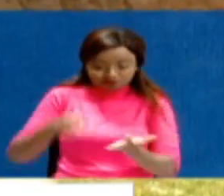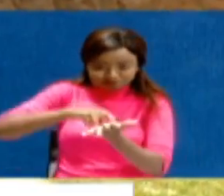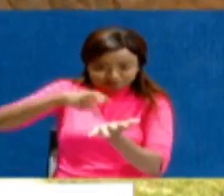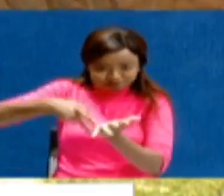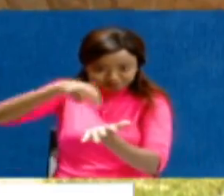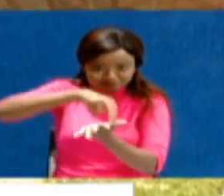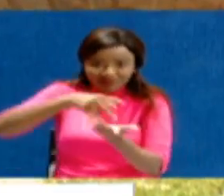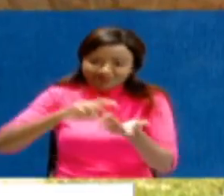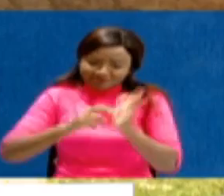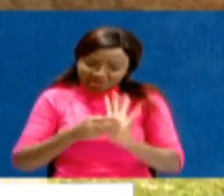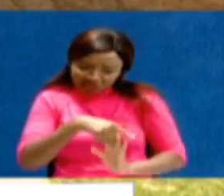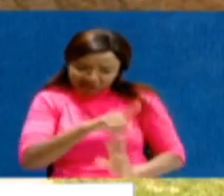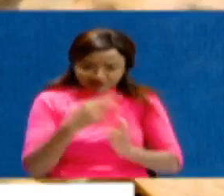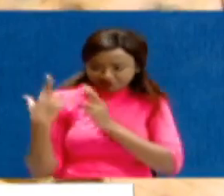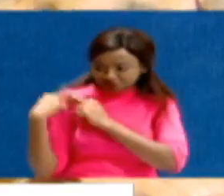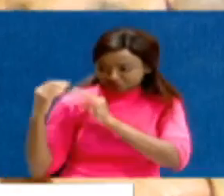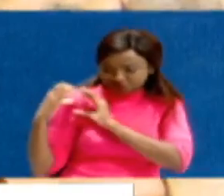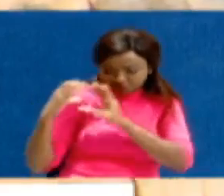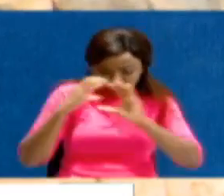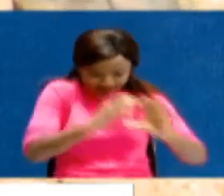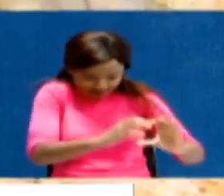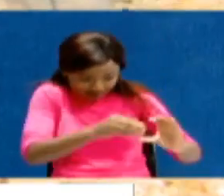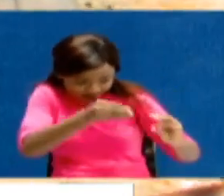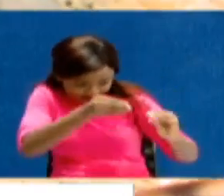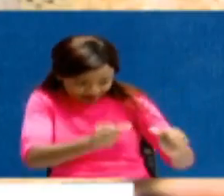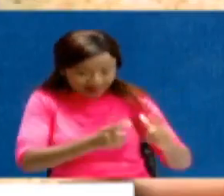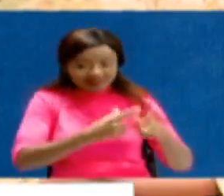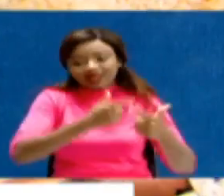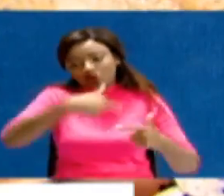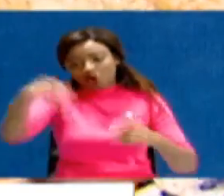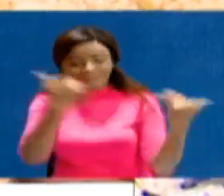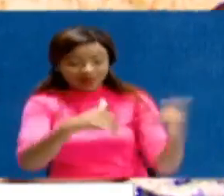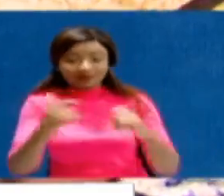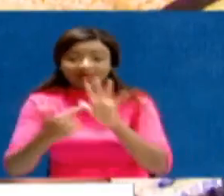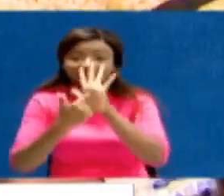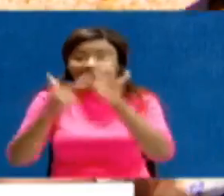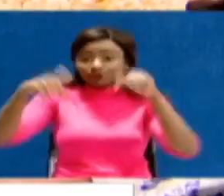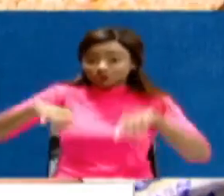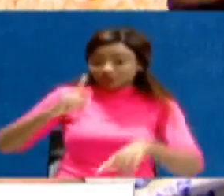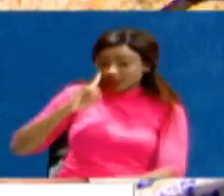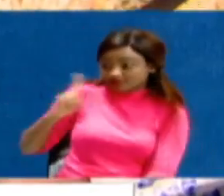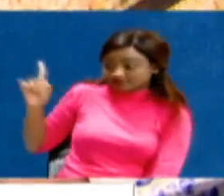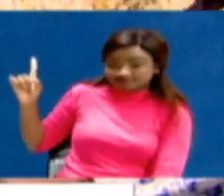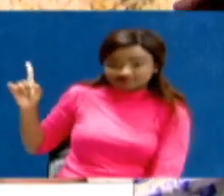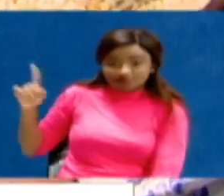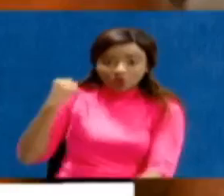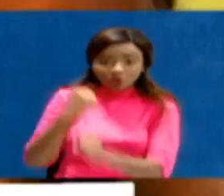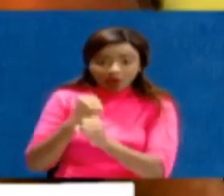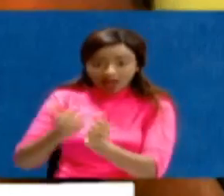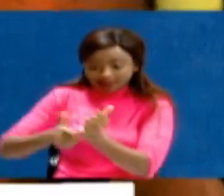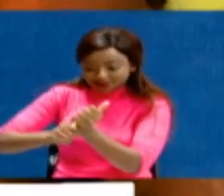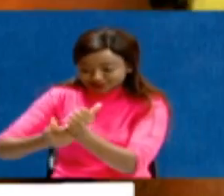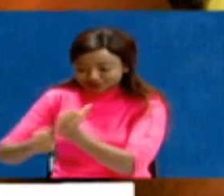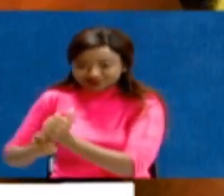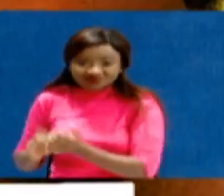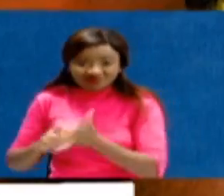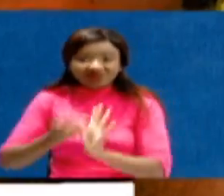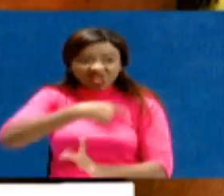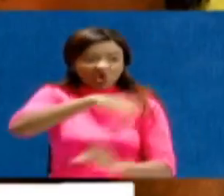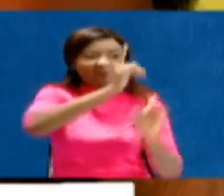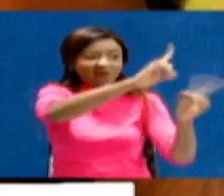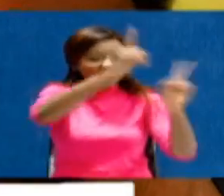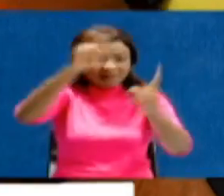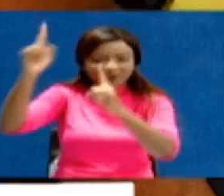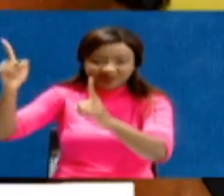alilopewa. Kama leo kuna wale wa kudondoa mahindi kabla hajaenda kusagwa. Kurandaranda hawandarandarandi. Kwa sababu